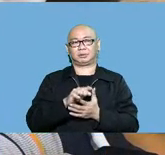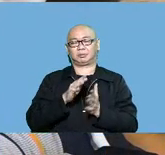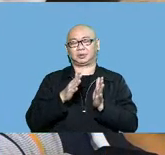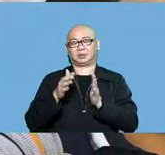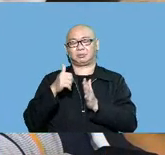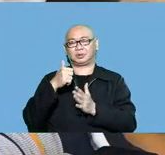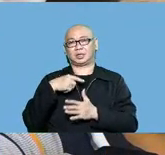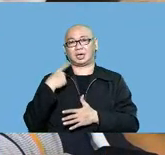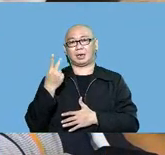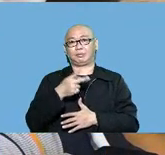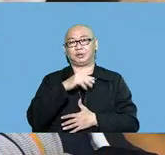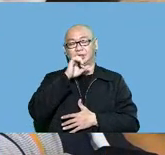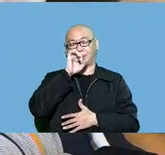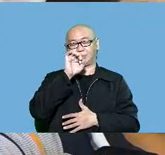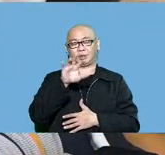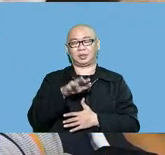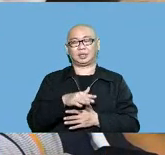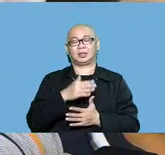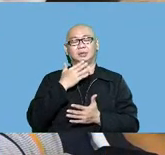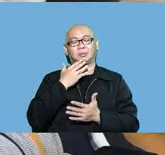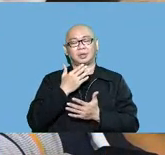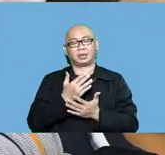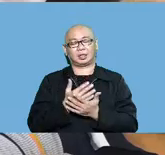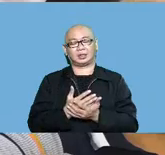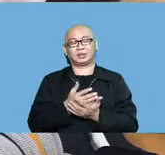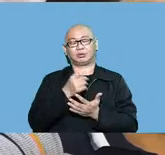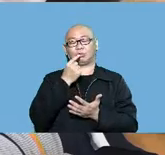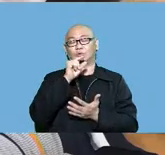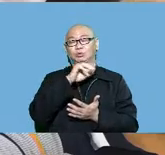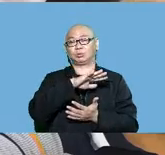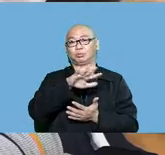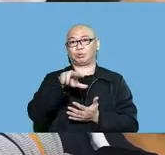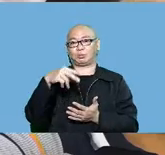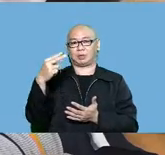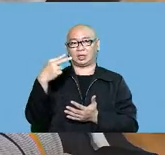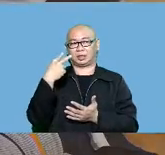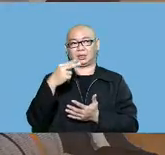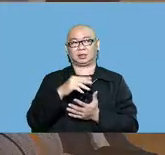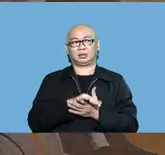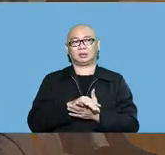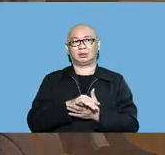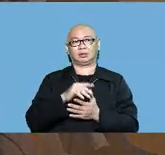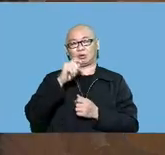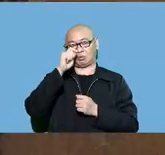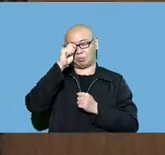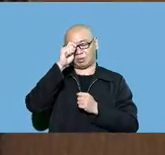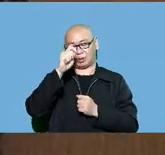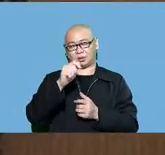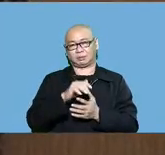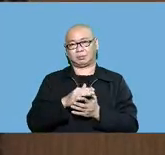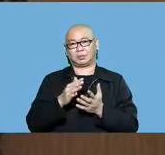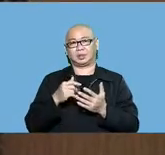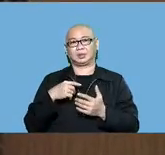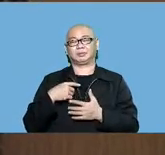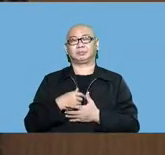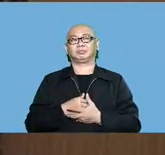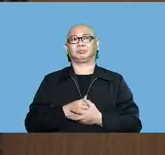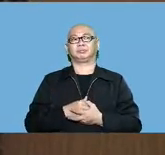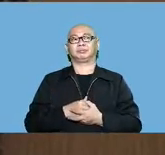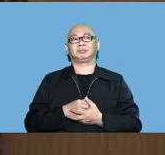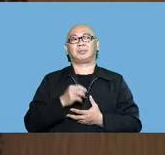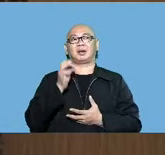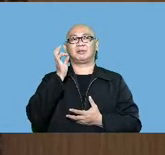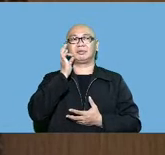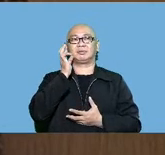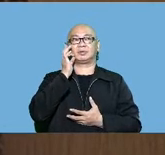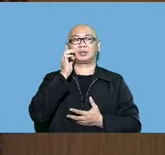yang dapat kami sampaikan. Terima kasih atas segala perhatian Bu hadirin yang terhormat sekalian, yang dirahmati Allah sekalian. Mohon